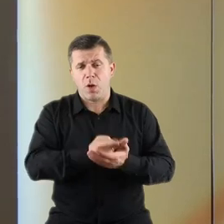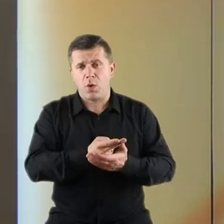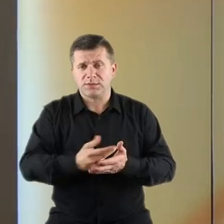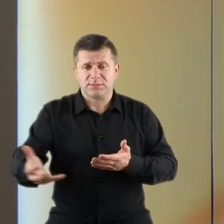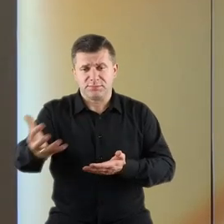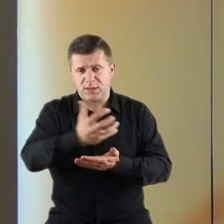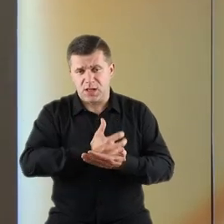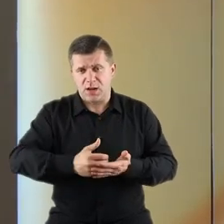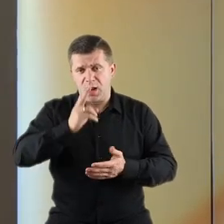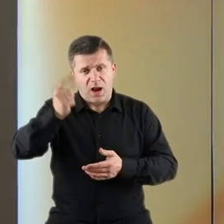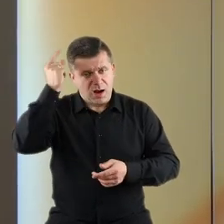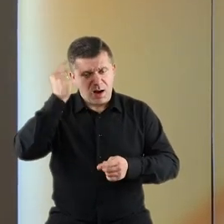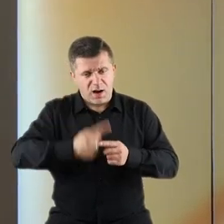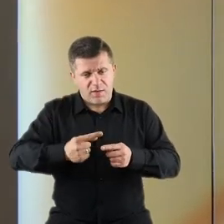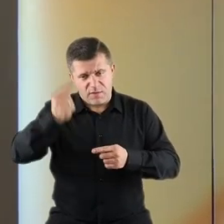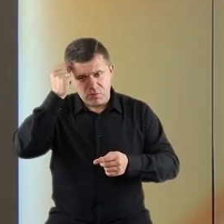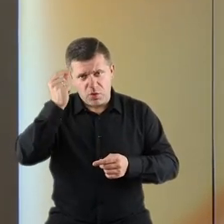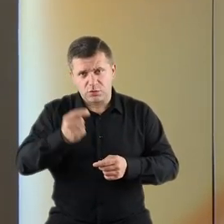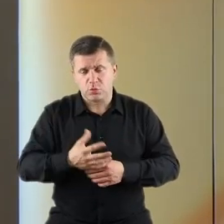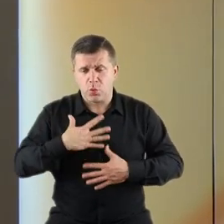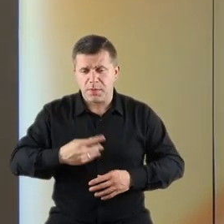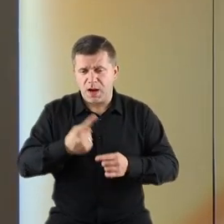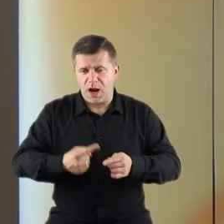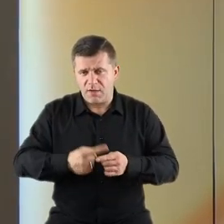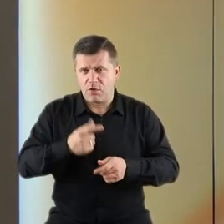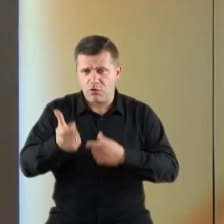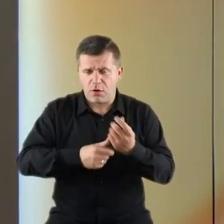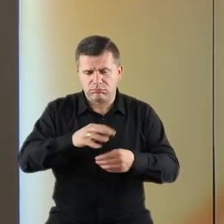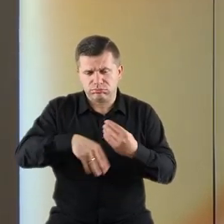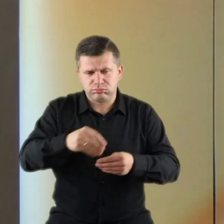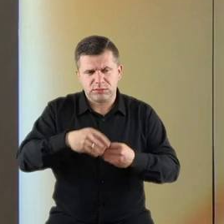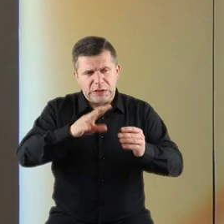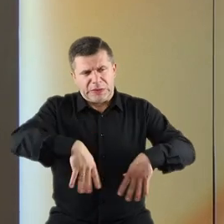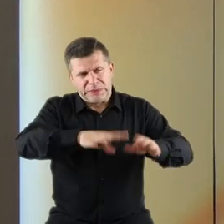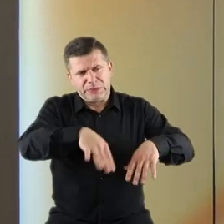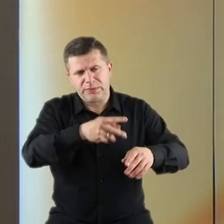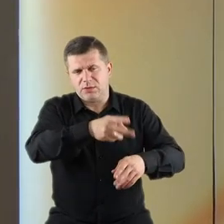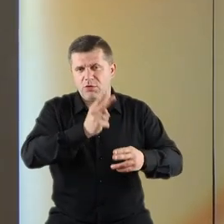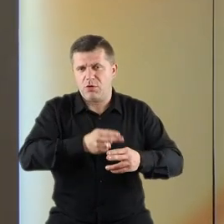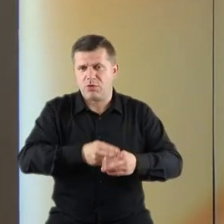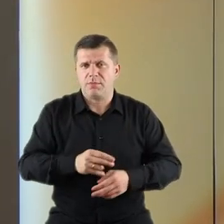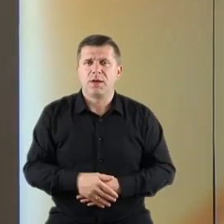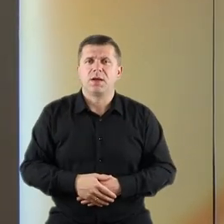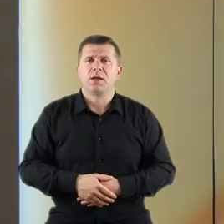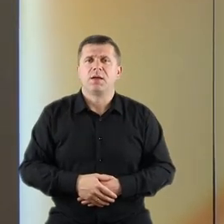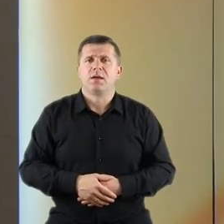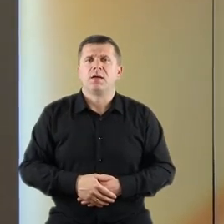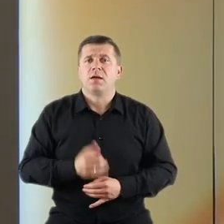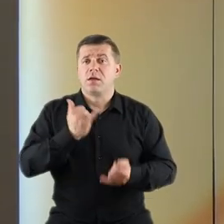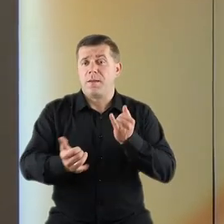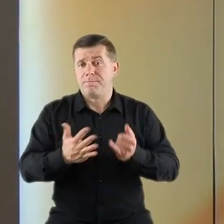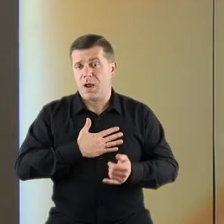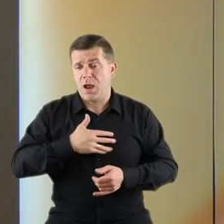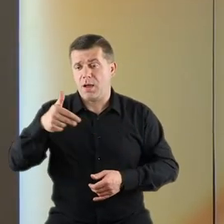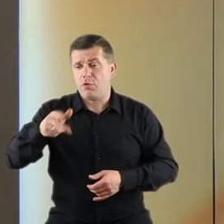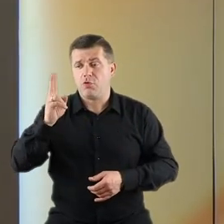pękł włosów i postępie z odzieży i okazała się ten hormon lub jeśli mamy uroczy ciele i